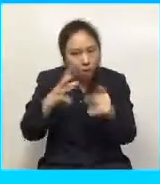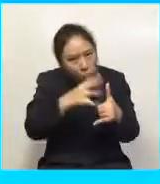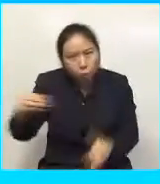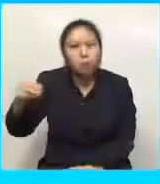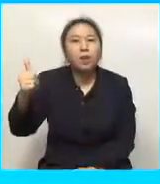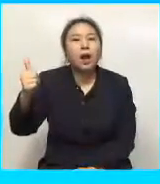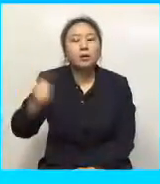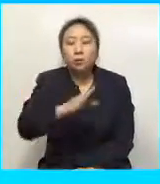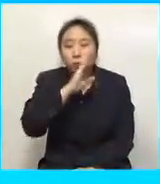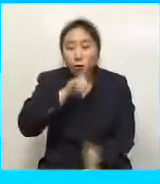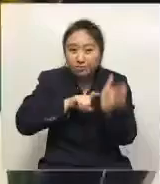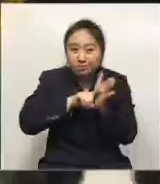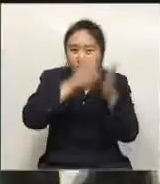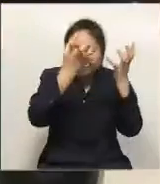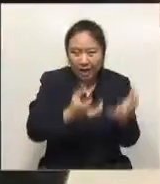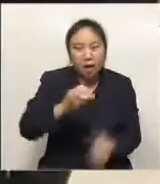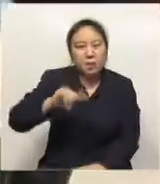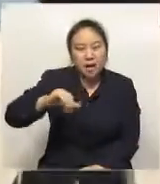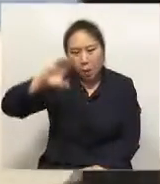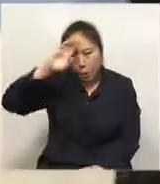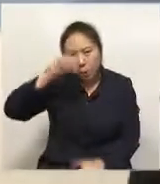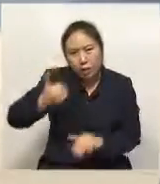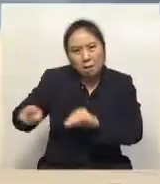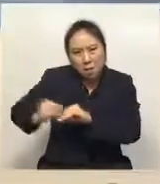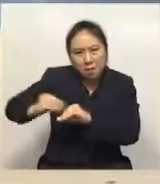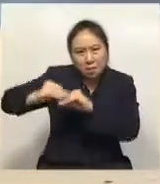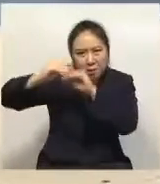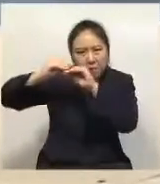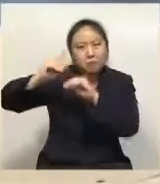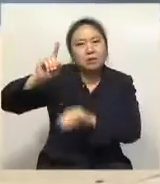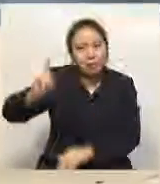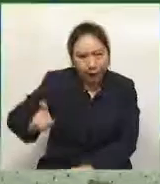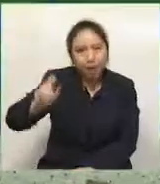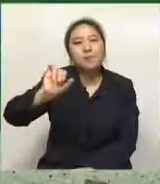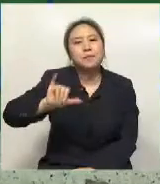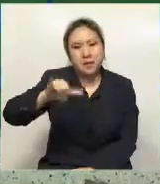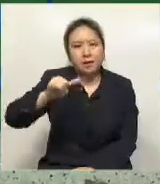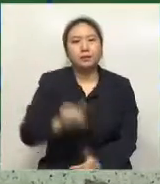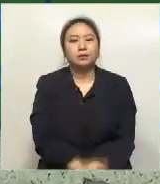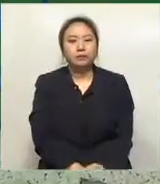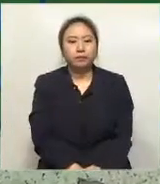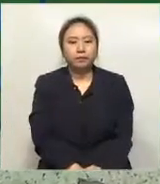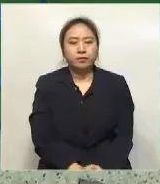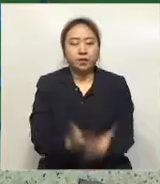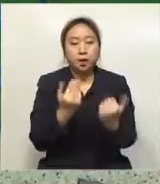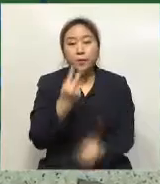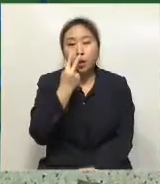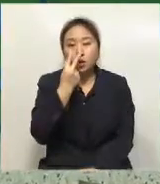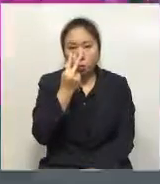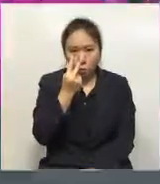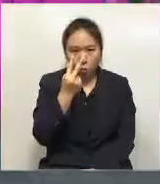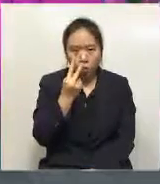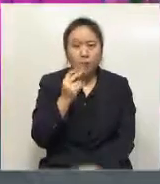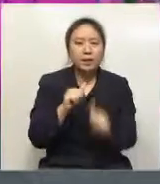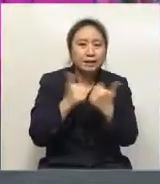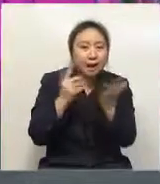ถ้าเชื้อแบบแรงเนี่ยอาจจะทำให้เกิดโรคแทรกซ้อนที่ทำให้ผู้ป่วยเสียชีวิตได้ด้วยค่ะมาดูอาการของโรคนะคะ